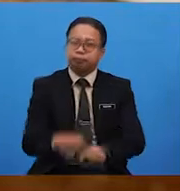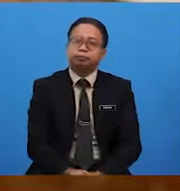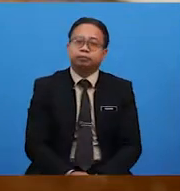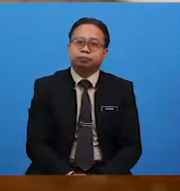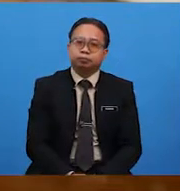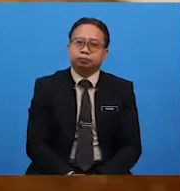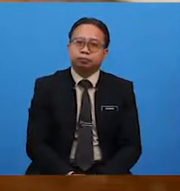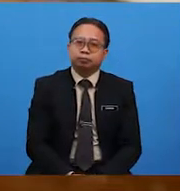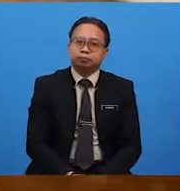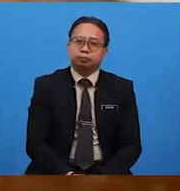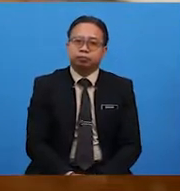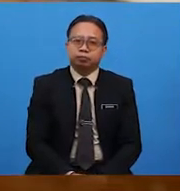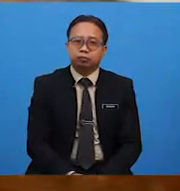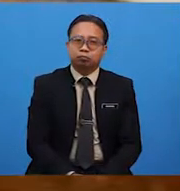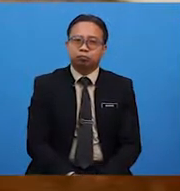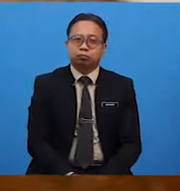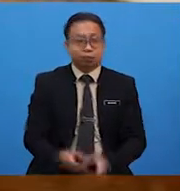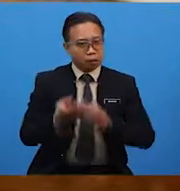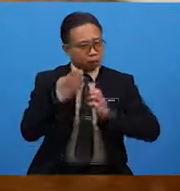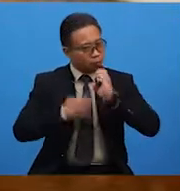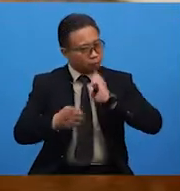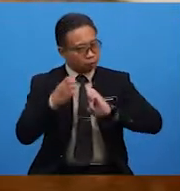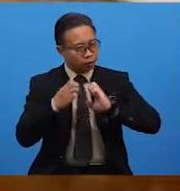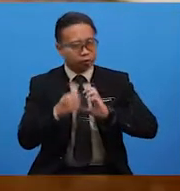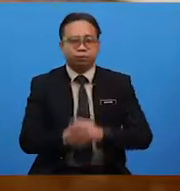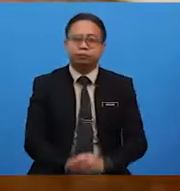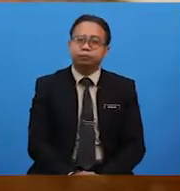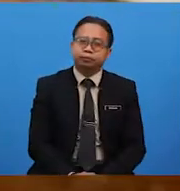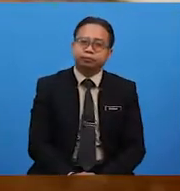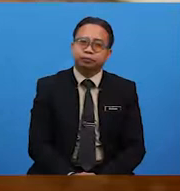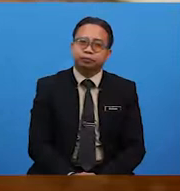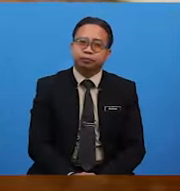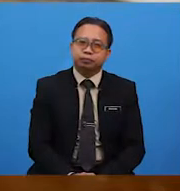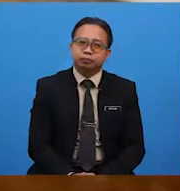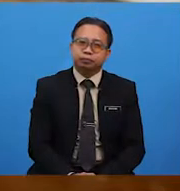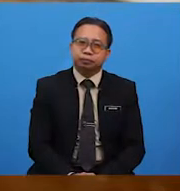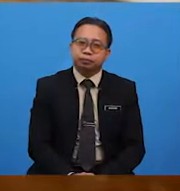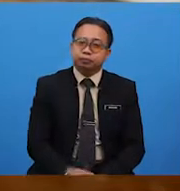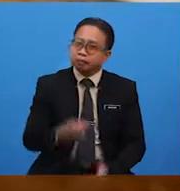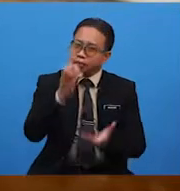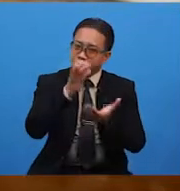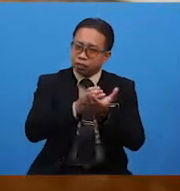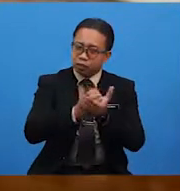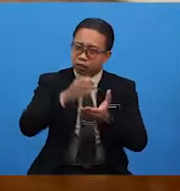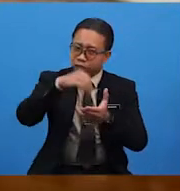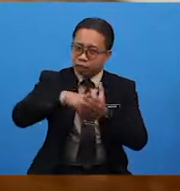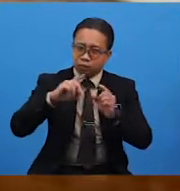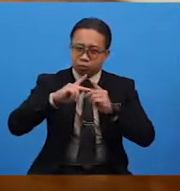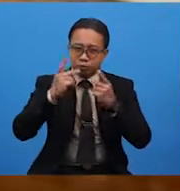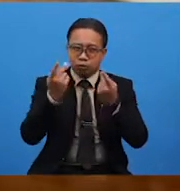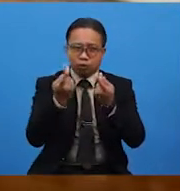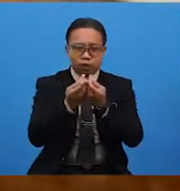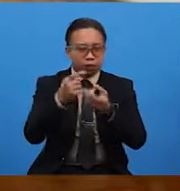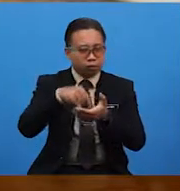Ocha impress dibacok orang macam tak siap tetapi Itulah sebenarnya karena catatan-catatan dalam kumpulan ini tidak